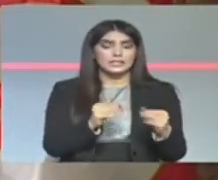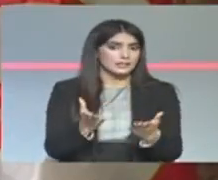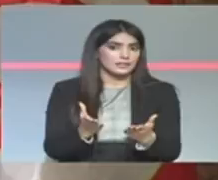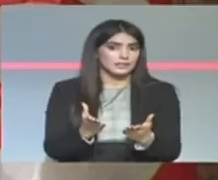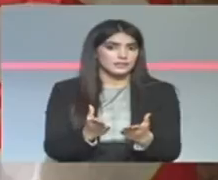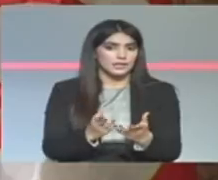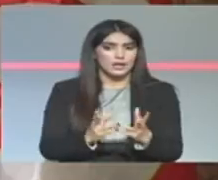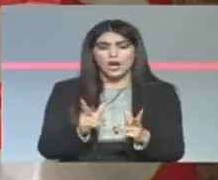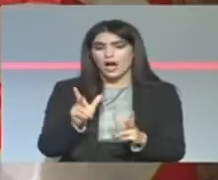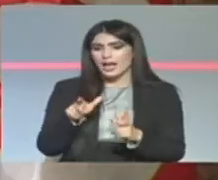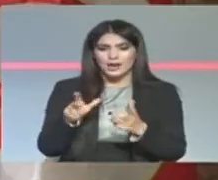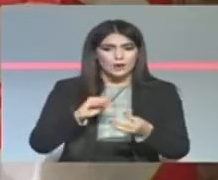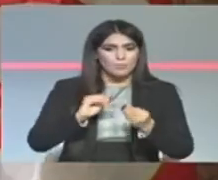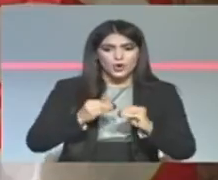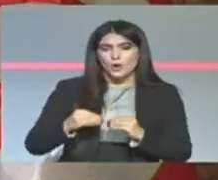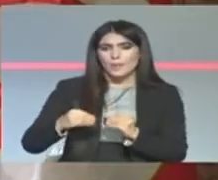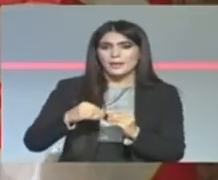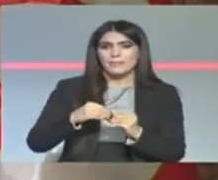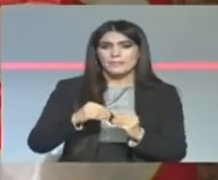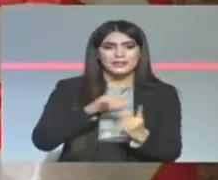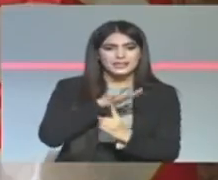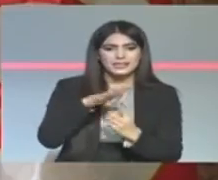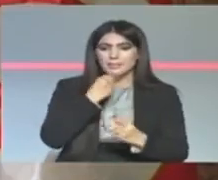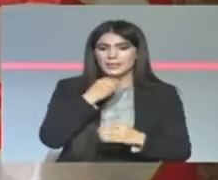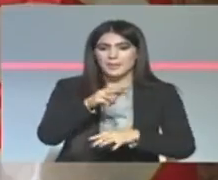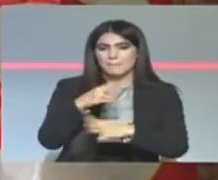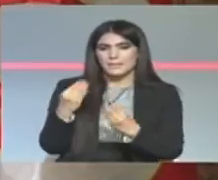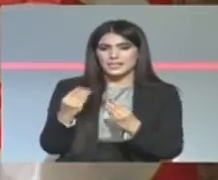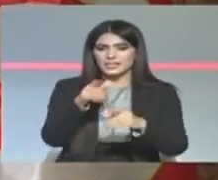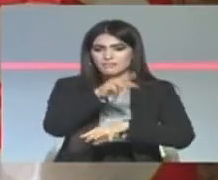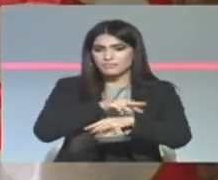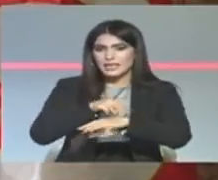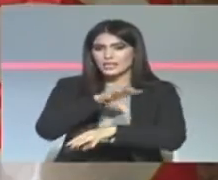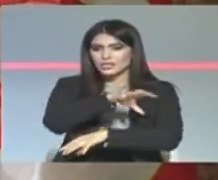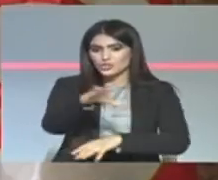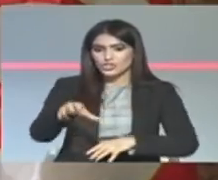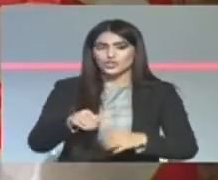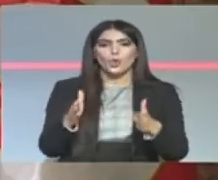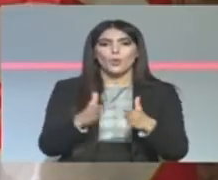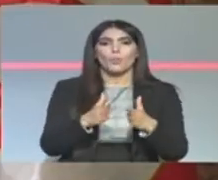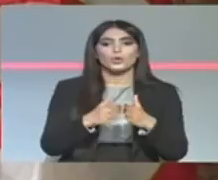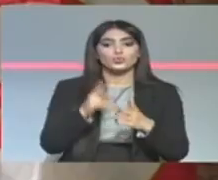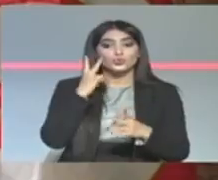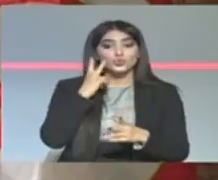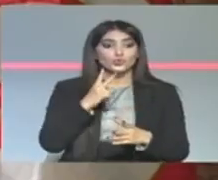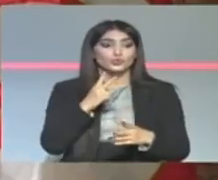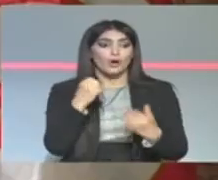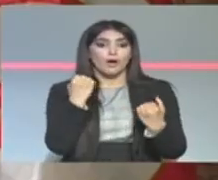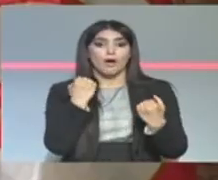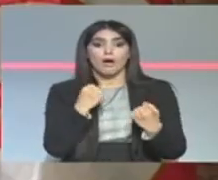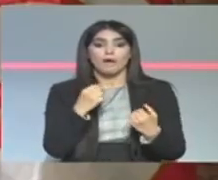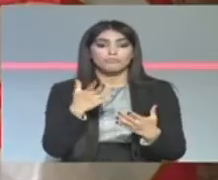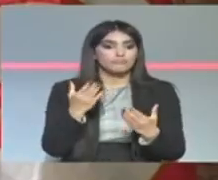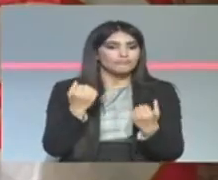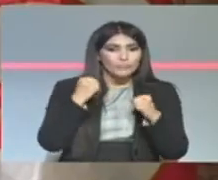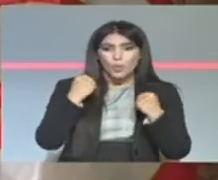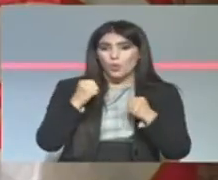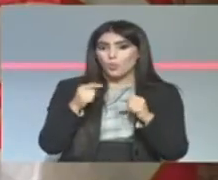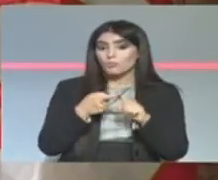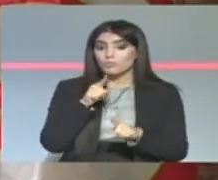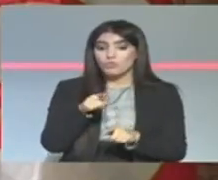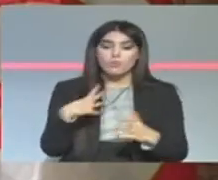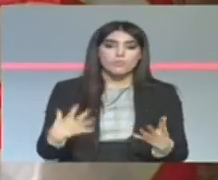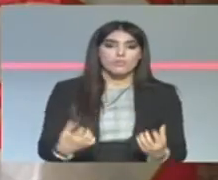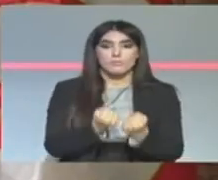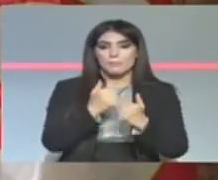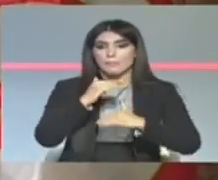التوترات الاجتماعيه في عدد الجهات اللي يتطلب اليوم رؤيه من خلال النهوض